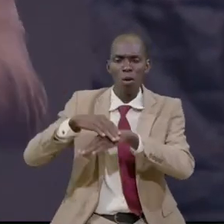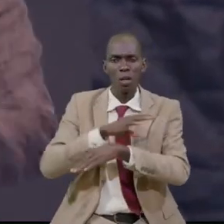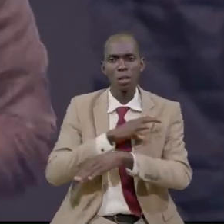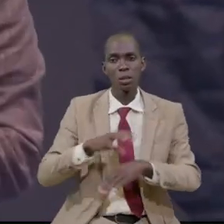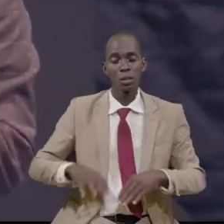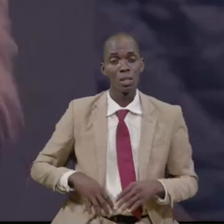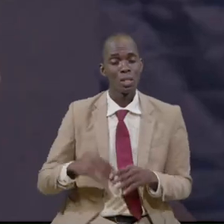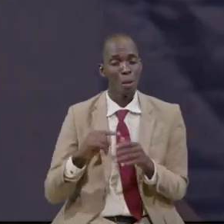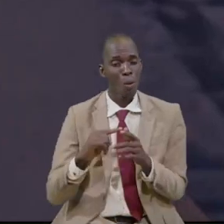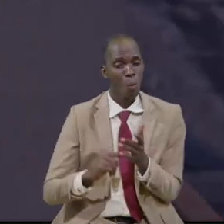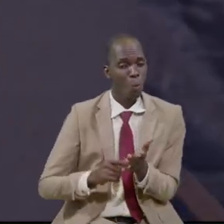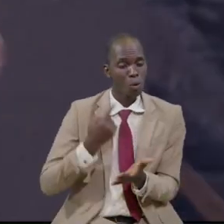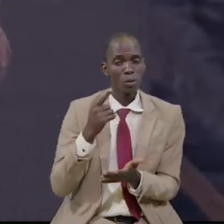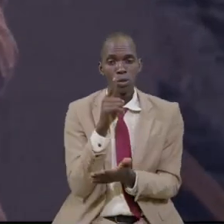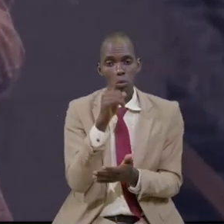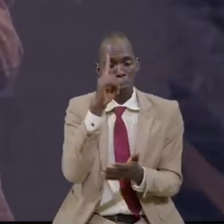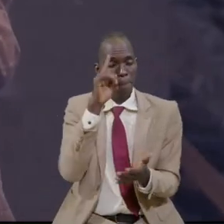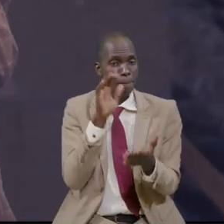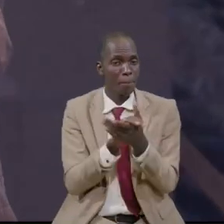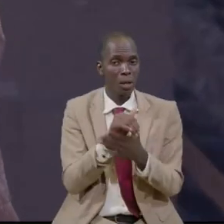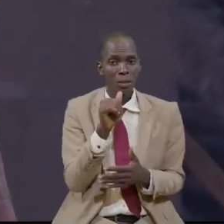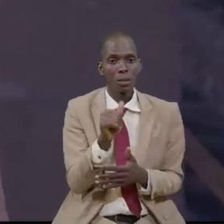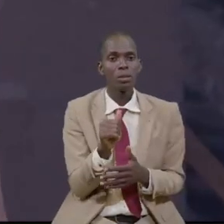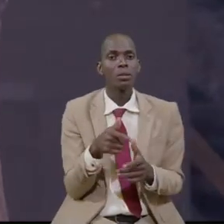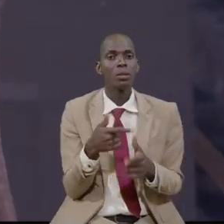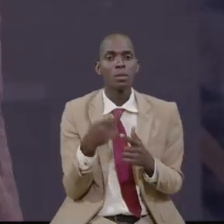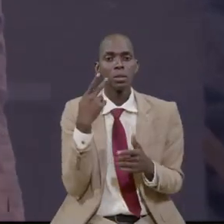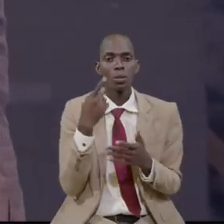vous croyez, et regardez ce qu'il dit ici,